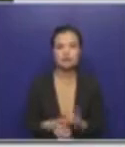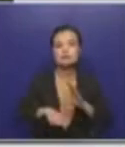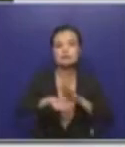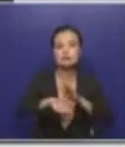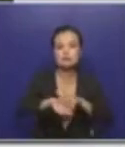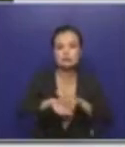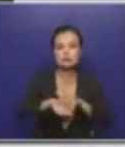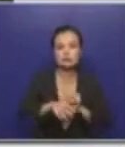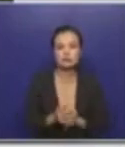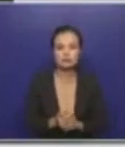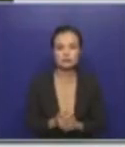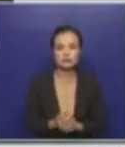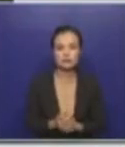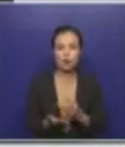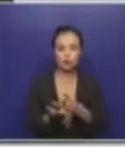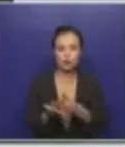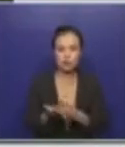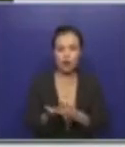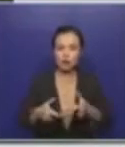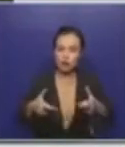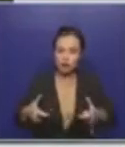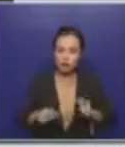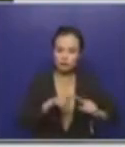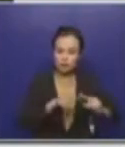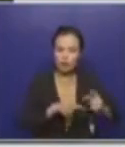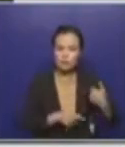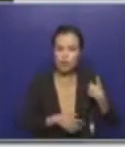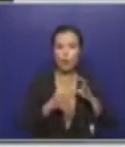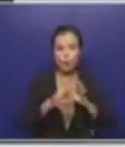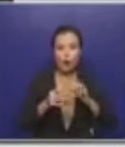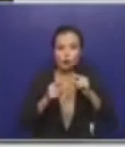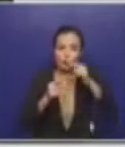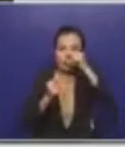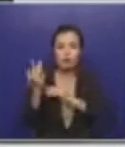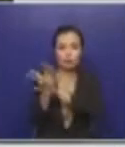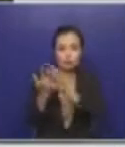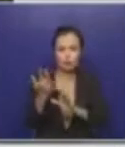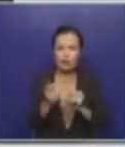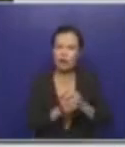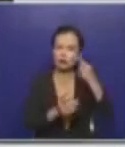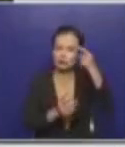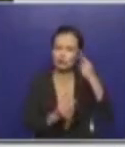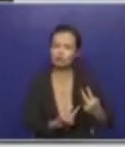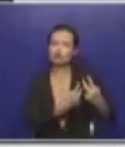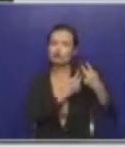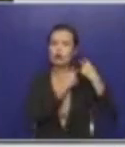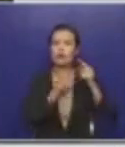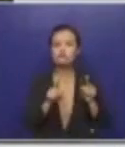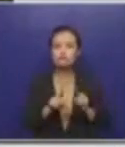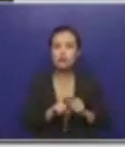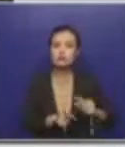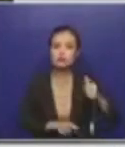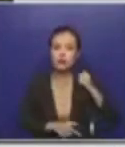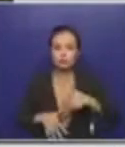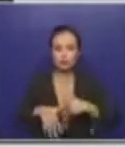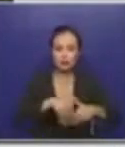ของอาจารย์นักวิชาการหลายท่านครับเพราะเขาเป็นห่วงบ้านเมืองว่ามันจะเกิดย้อนรอยประวัติศาสตร์ทำให้พี่น้องในประเท